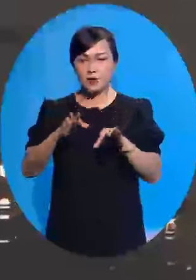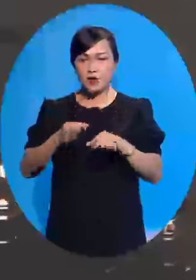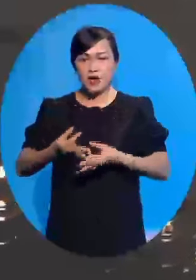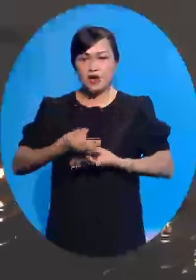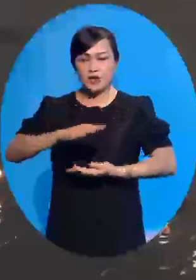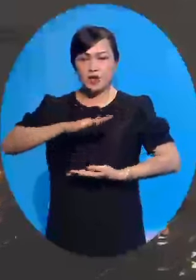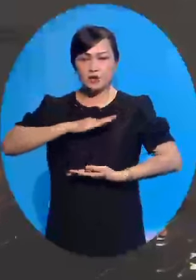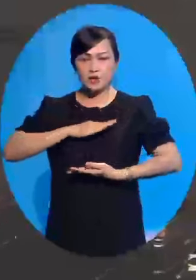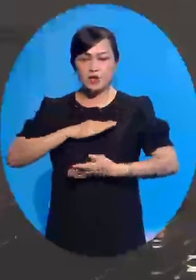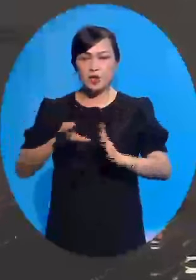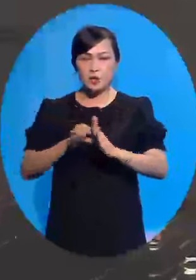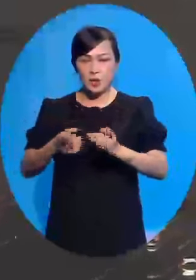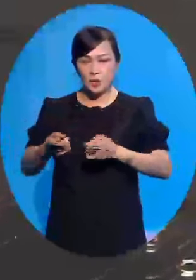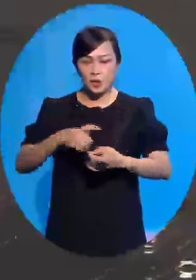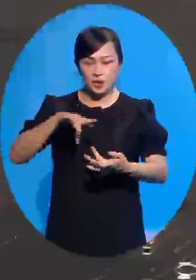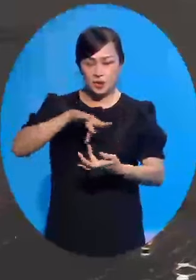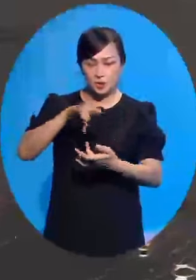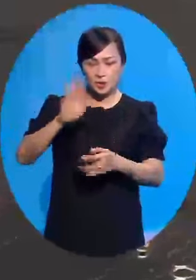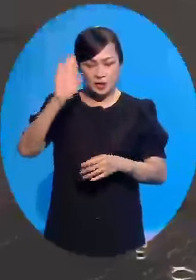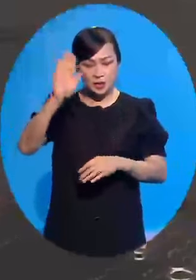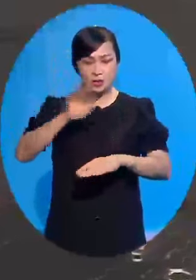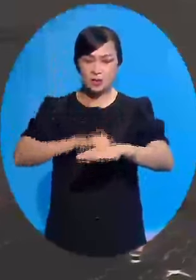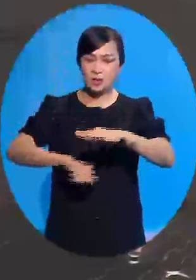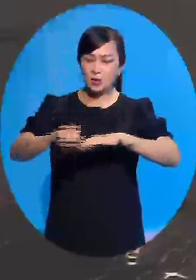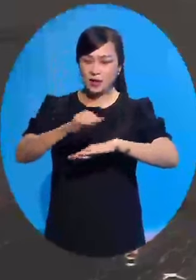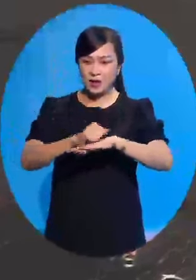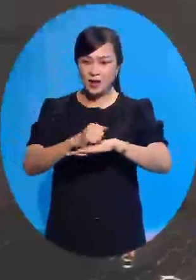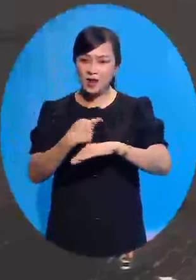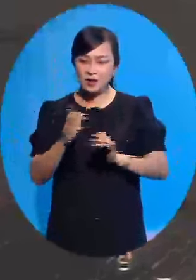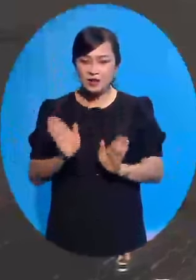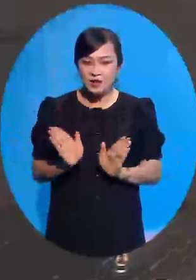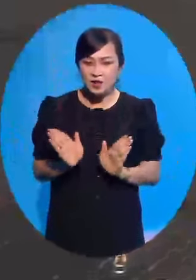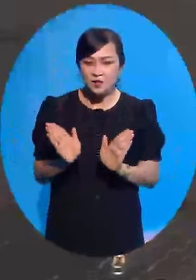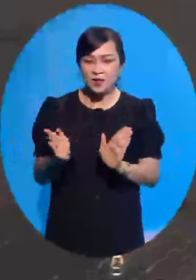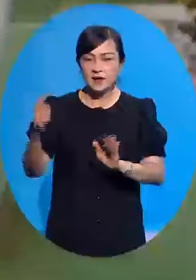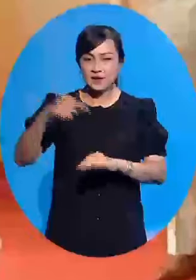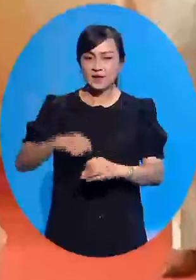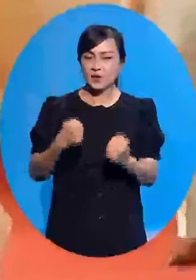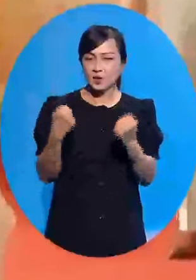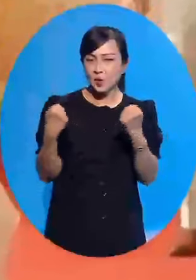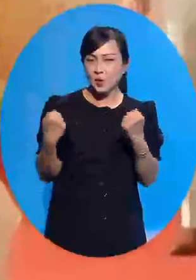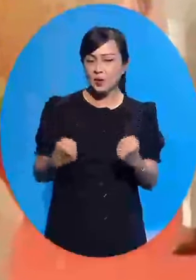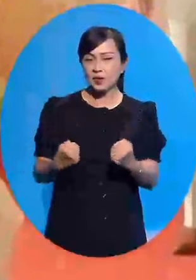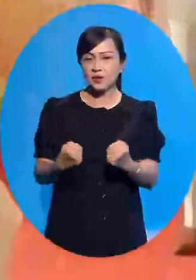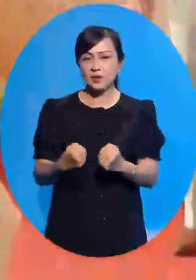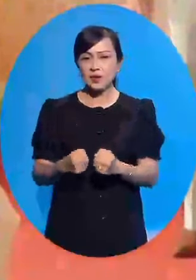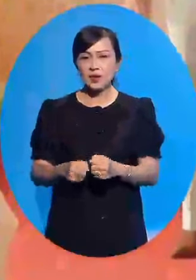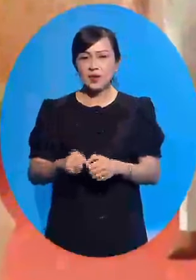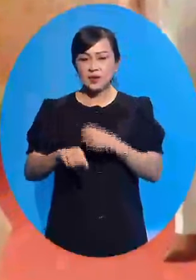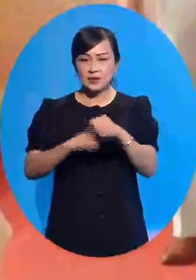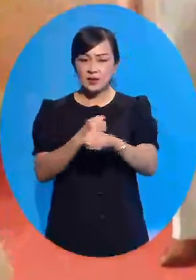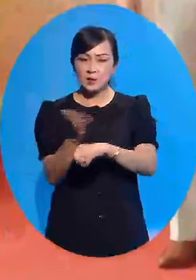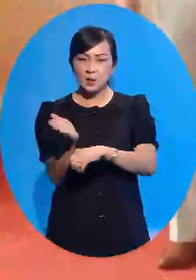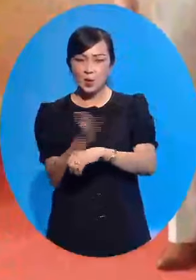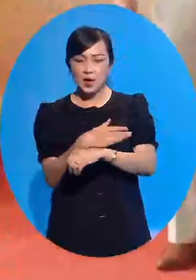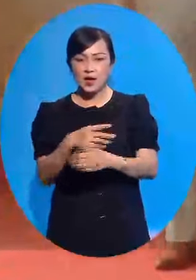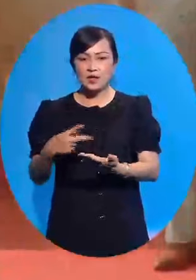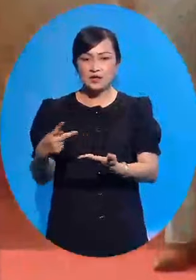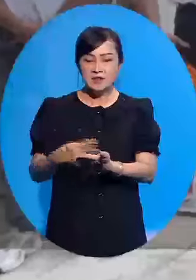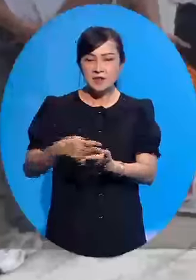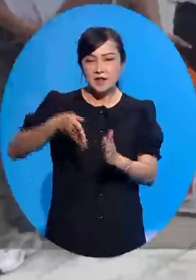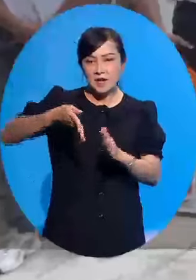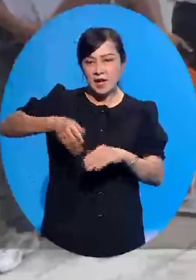trao giải thưởng cơ quan quản lý du lịch hàng đầu châu Á như lời động viên chân thành đến những nỗ lực không mệt mỏi trong suốt năm qua. Sự kiện xếp